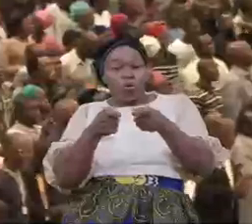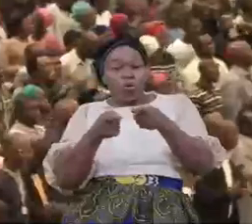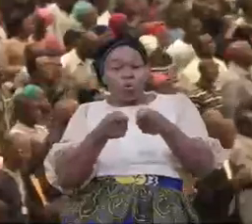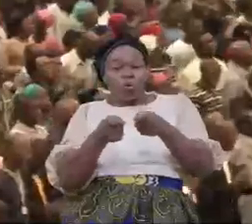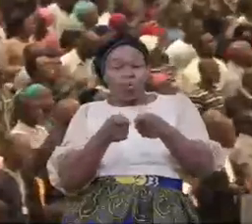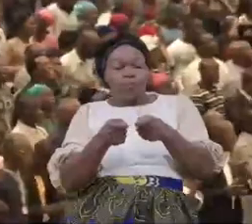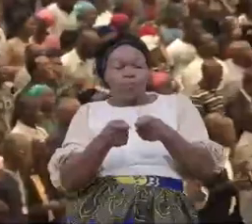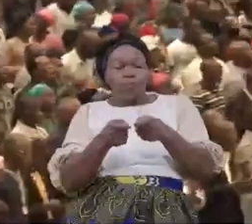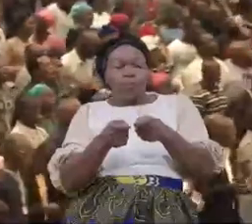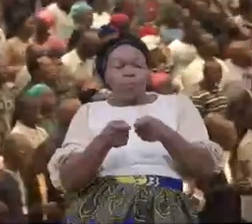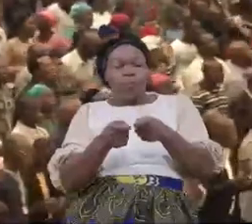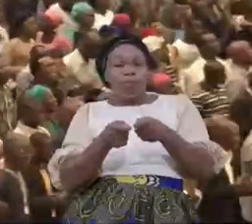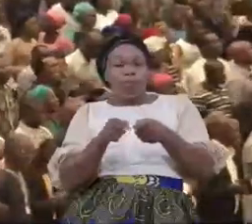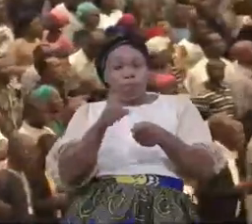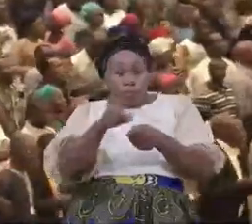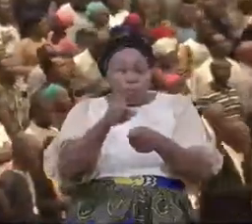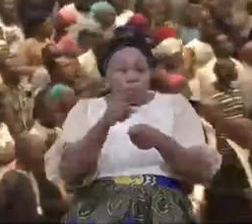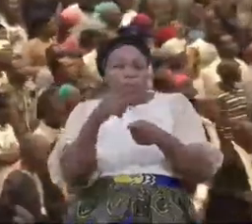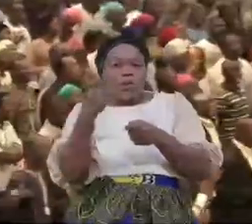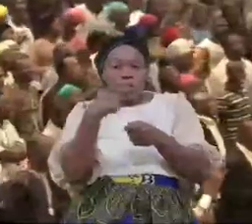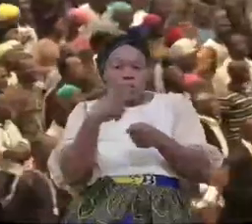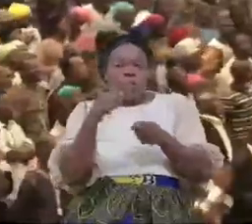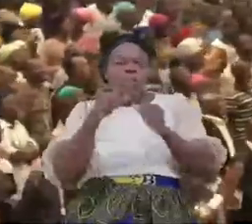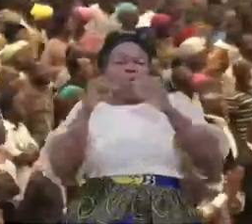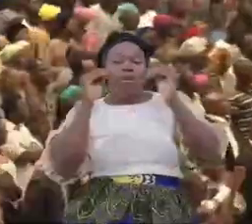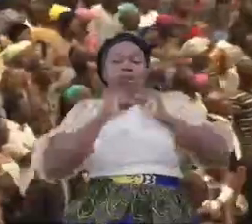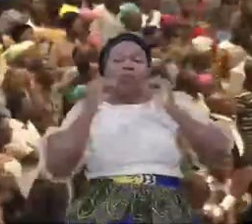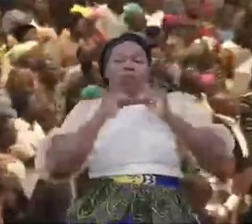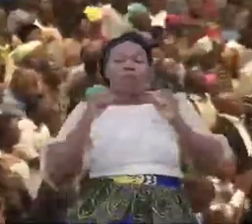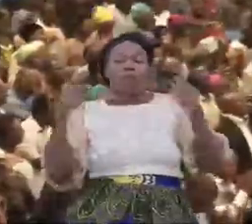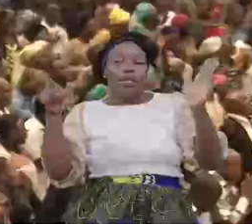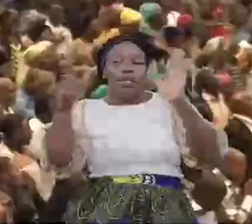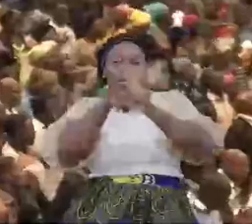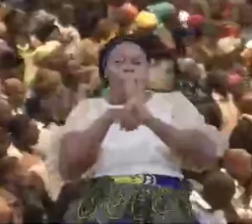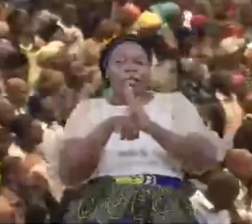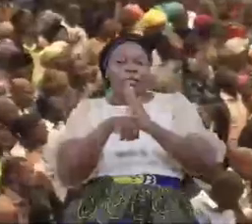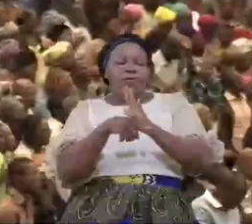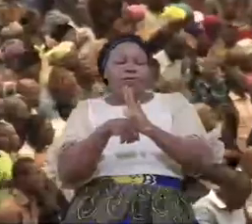rappelez-vous le contrôle de la parole. Ne dites rien de négatif.